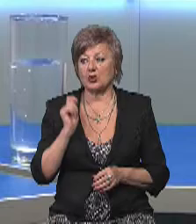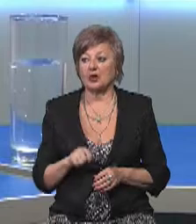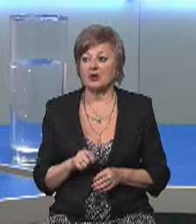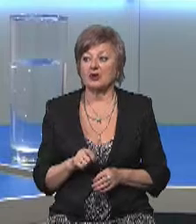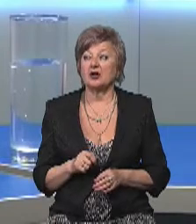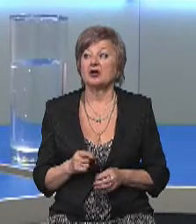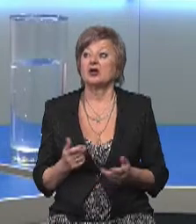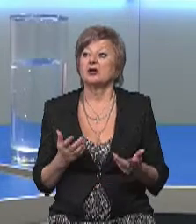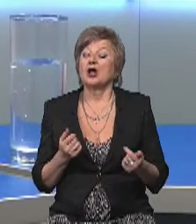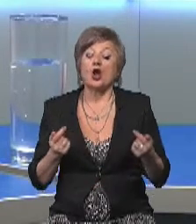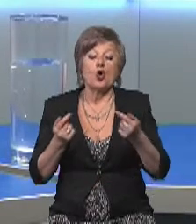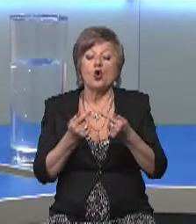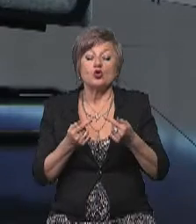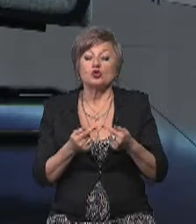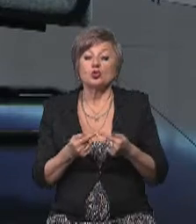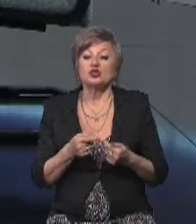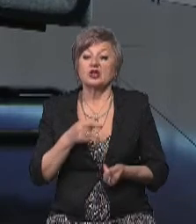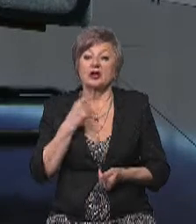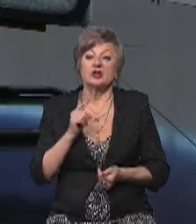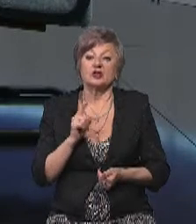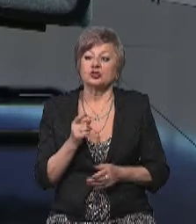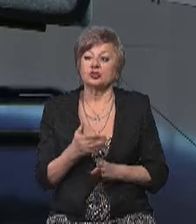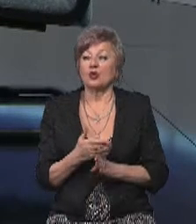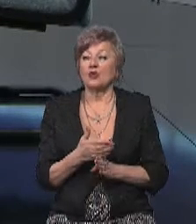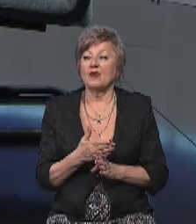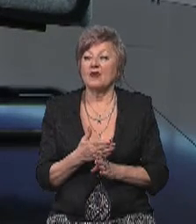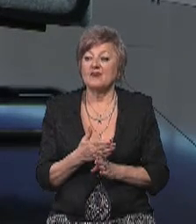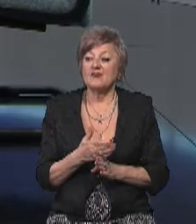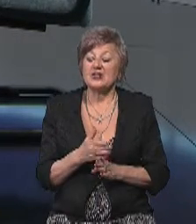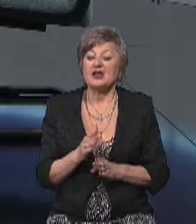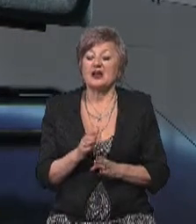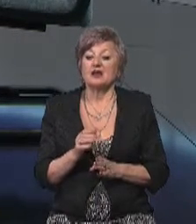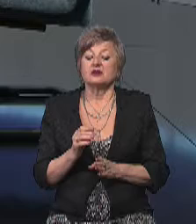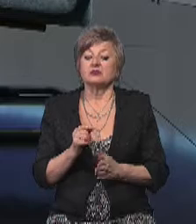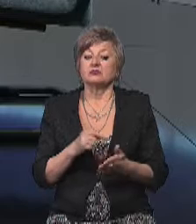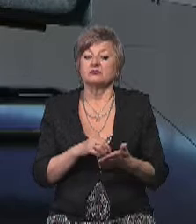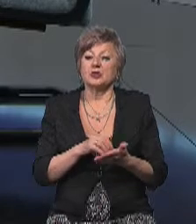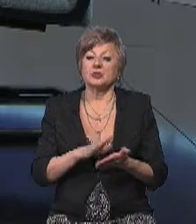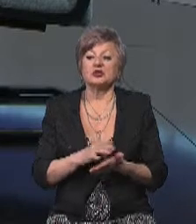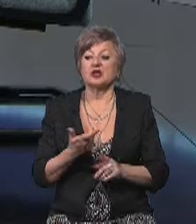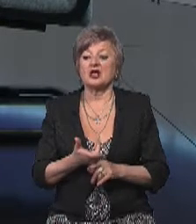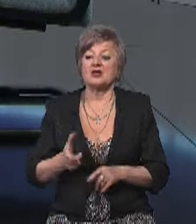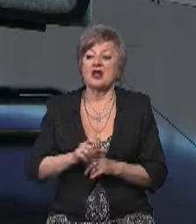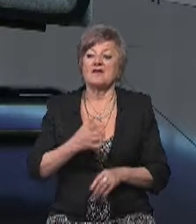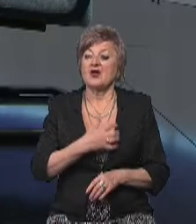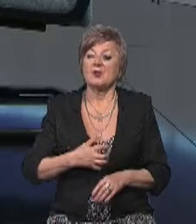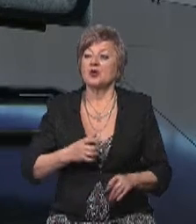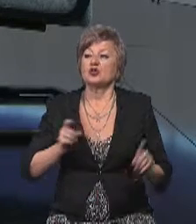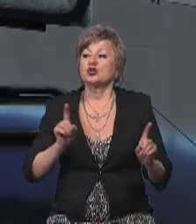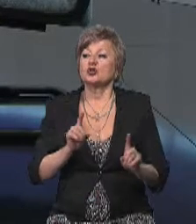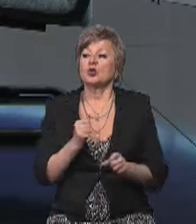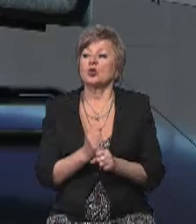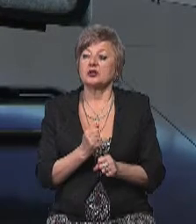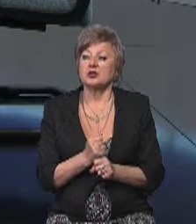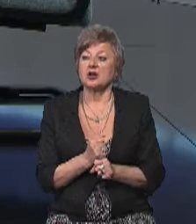спробуємо це конкретизувати, бо експерти і виділяють, і визначають найвагоміші. Експерти якраз вже роблять аналізи і